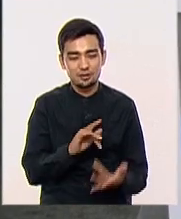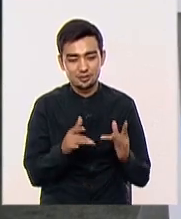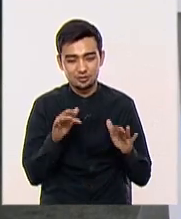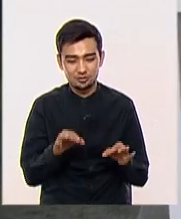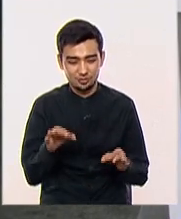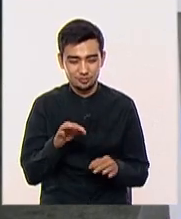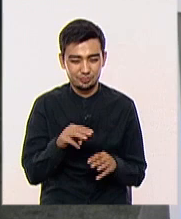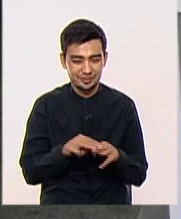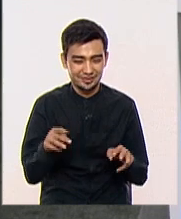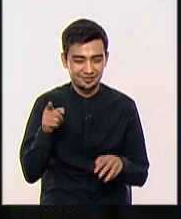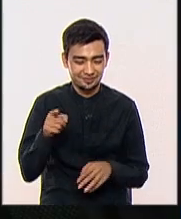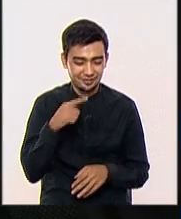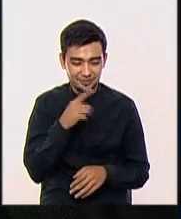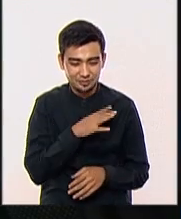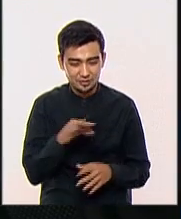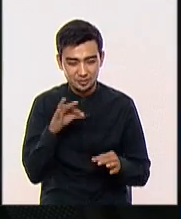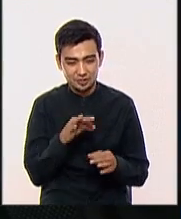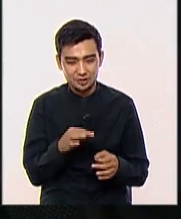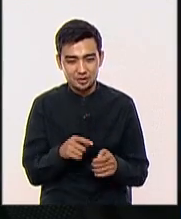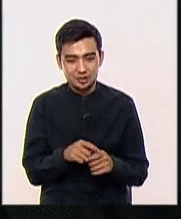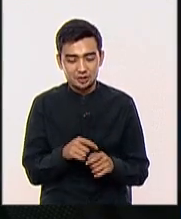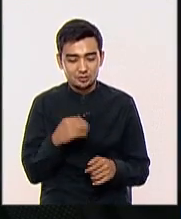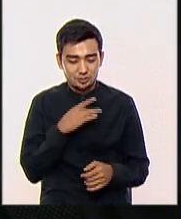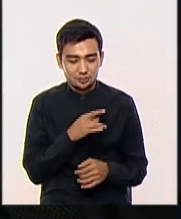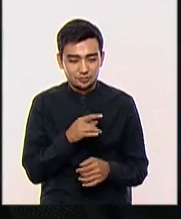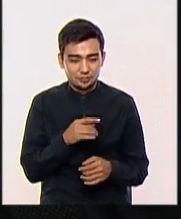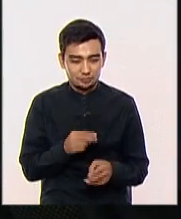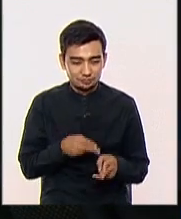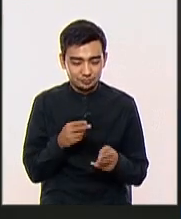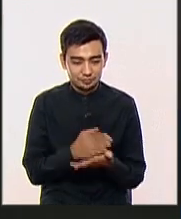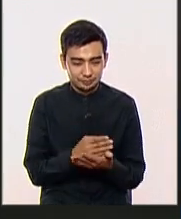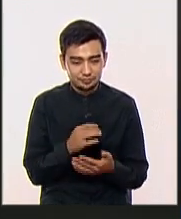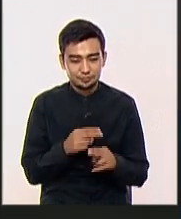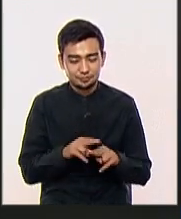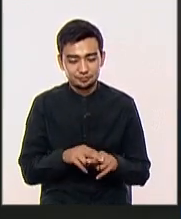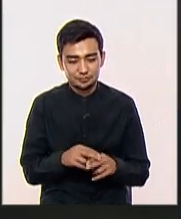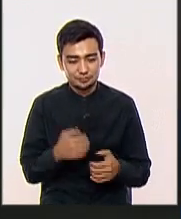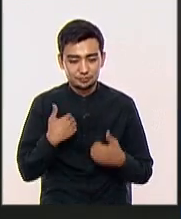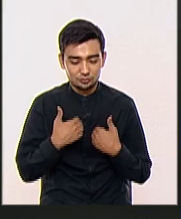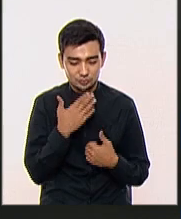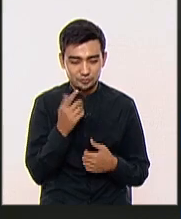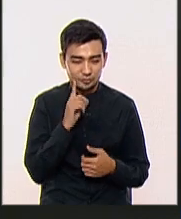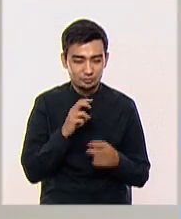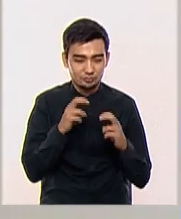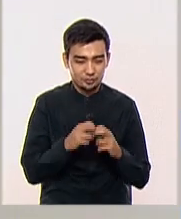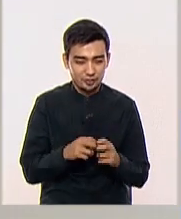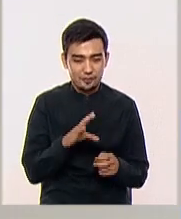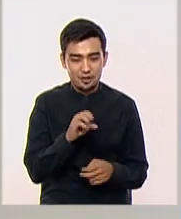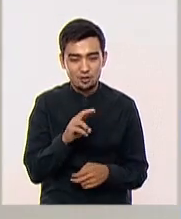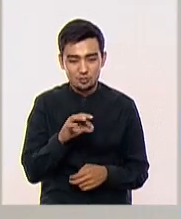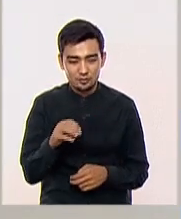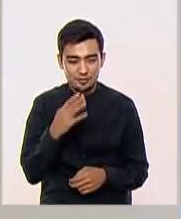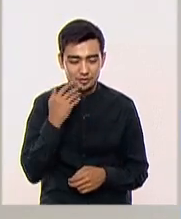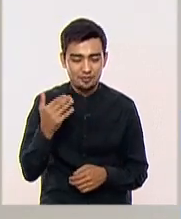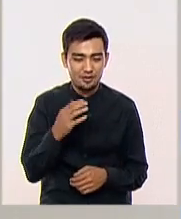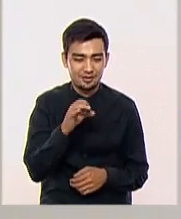даму министрлігі өкілеттігінің артқаны туралы ақпаратты таратуға асықпады. Ведомство берген жазбаша жауапта шетелдік